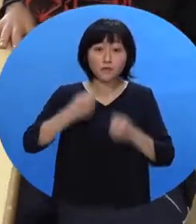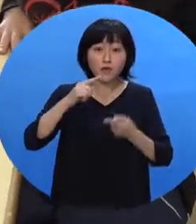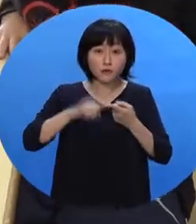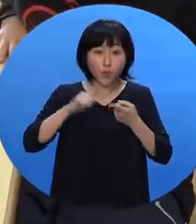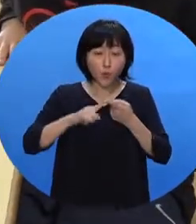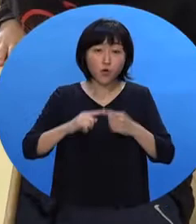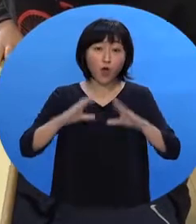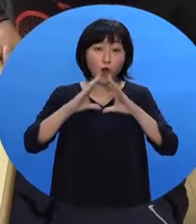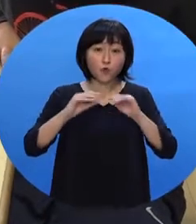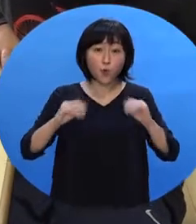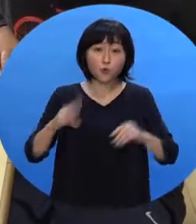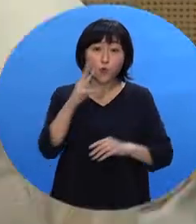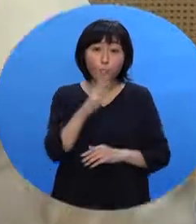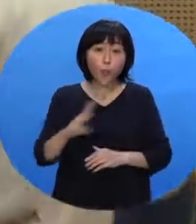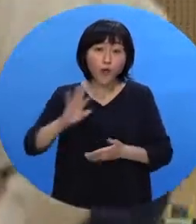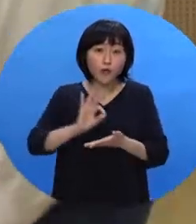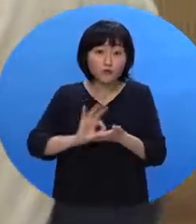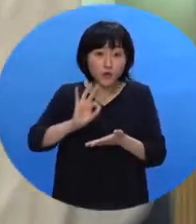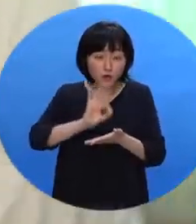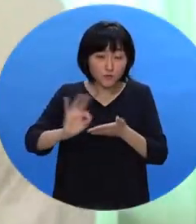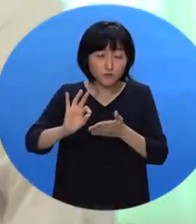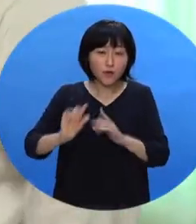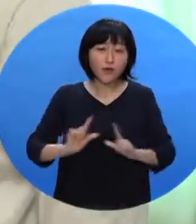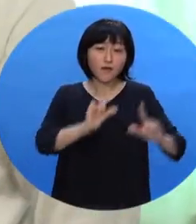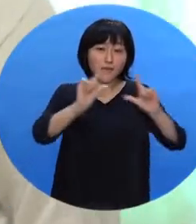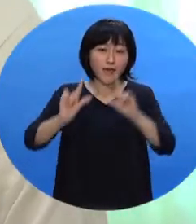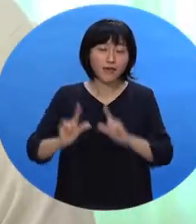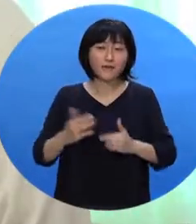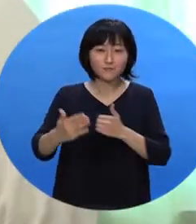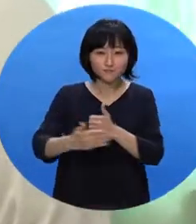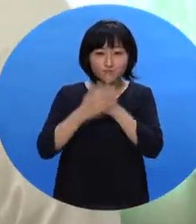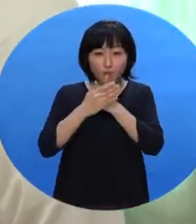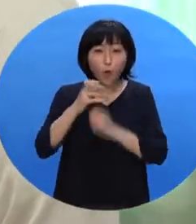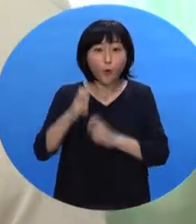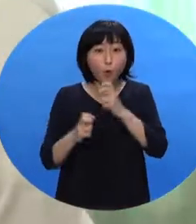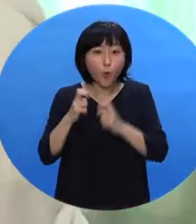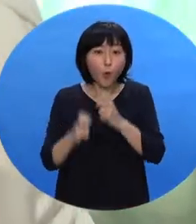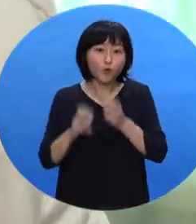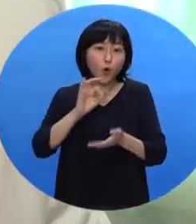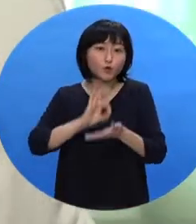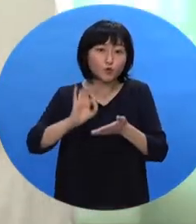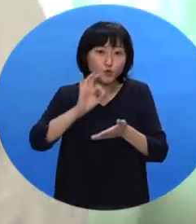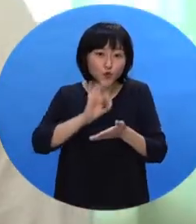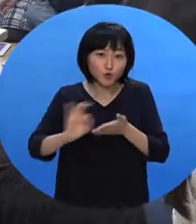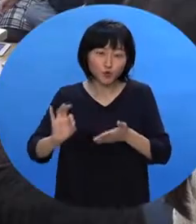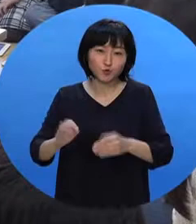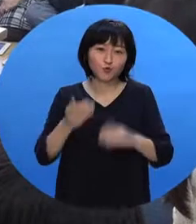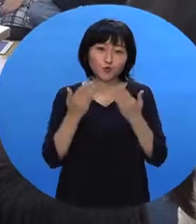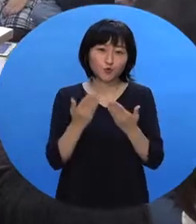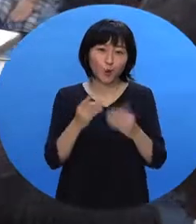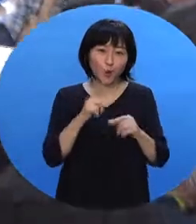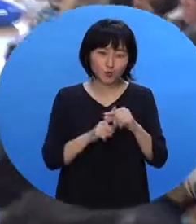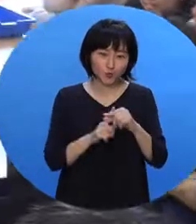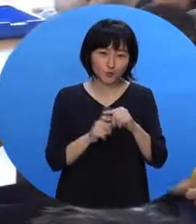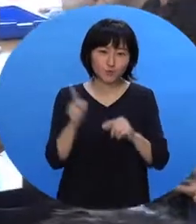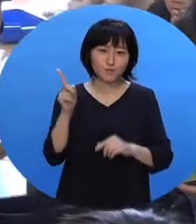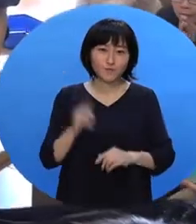に開発されたソフトウェアを使って暮らしに役立つロボットを作ろうという授業が行われていました